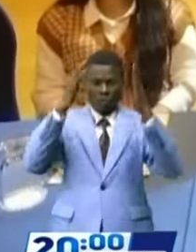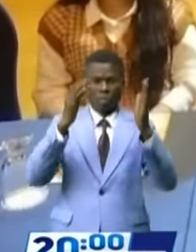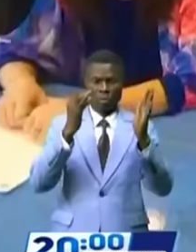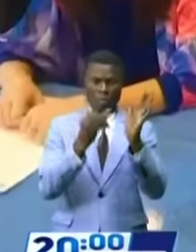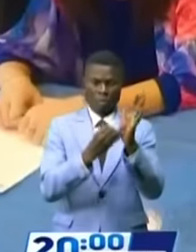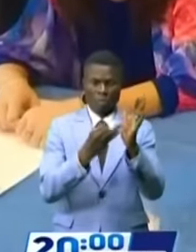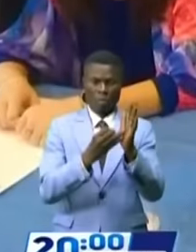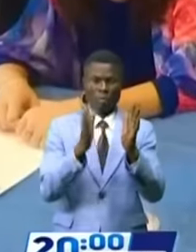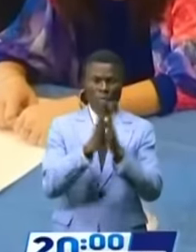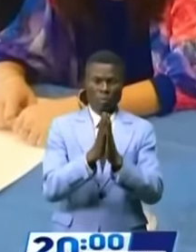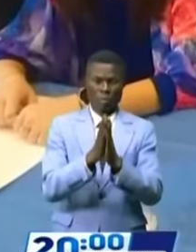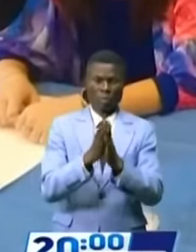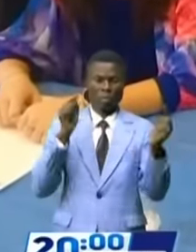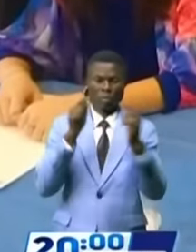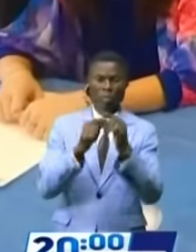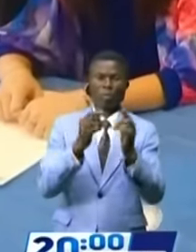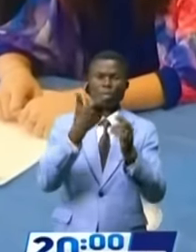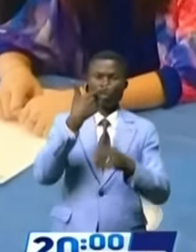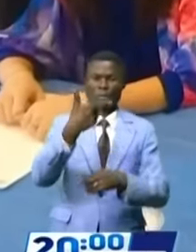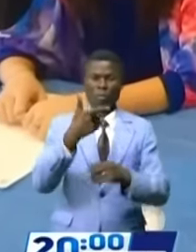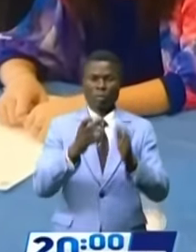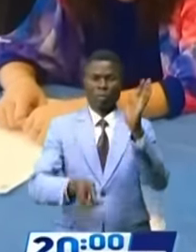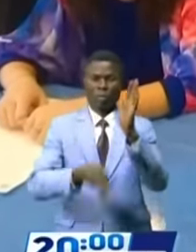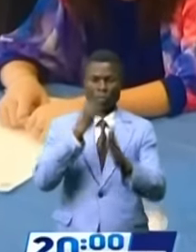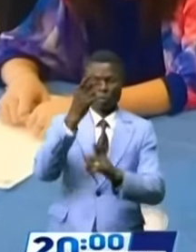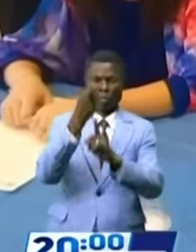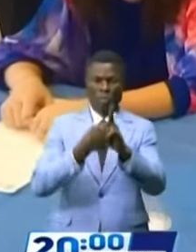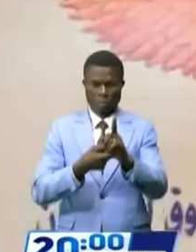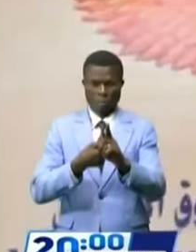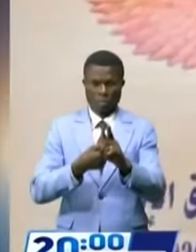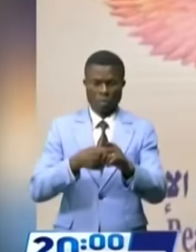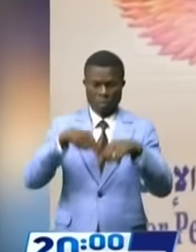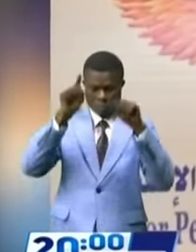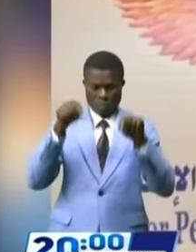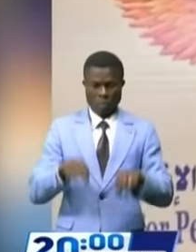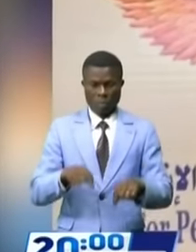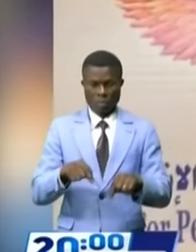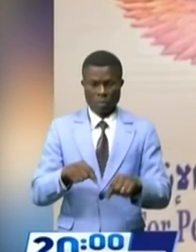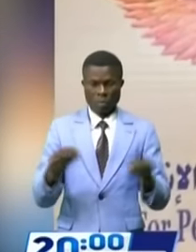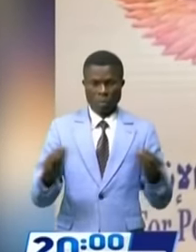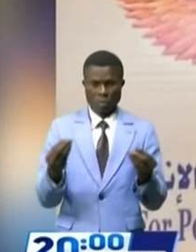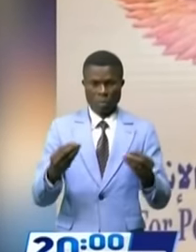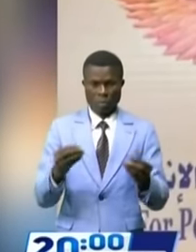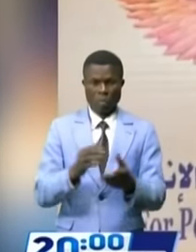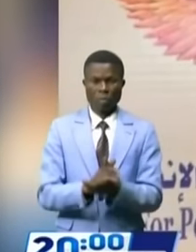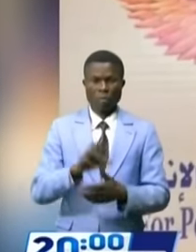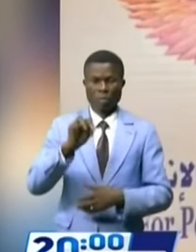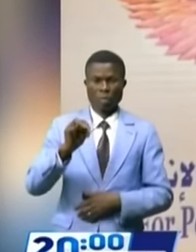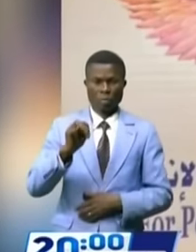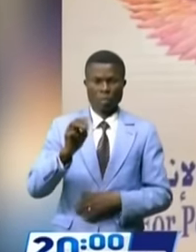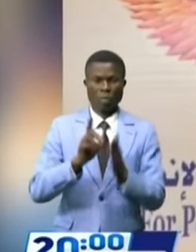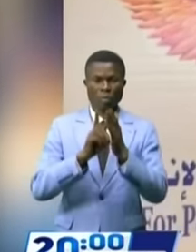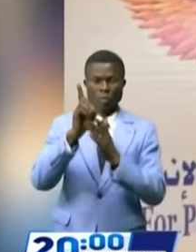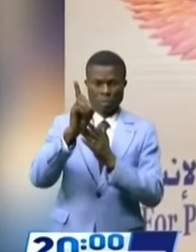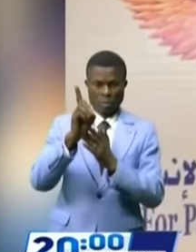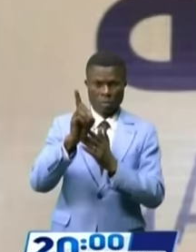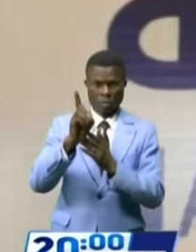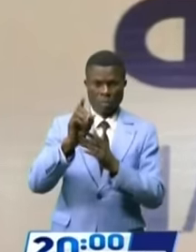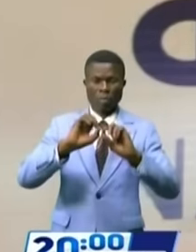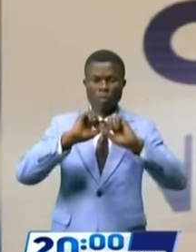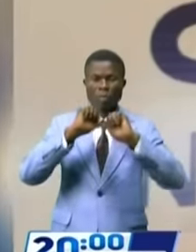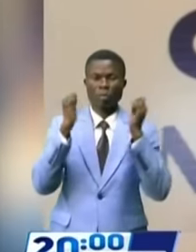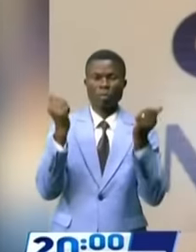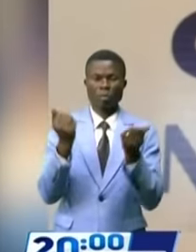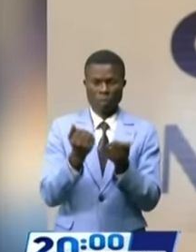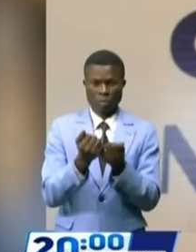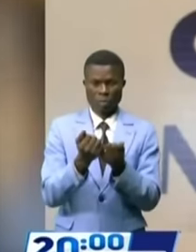dimanche 10 au mardi 12 décembre de cette année en cours. Cela grâce à Math for Peace Development and Human